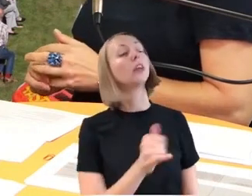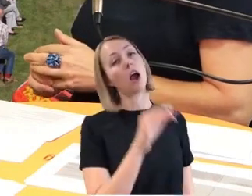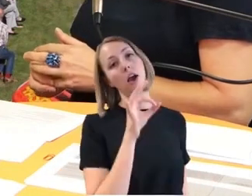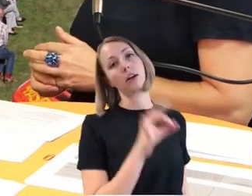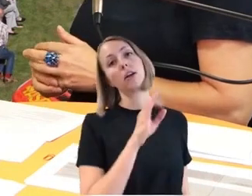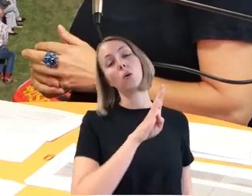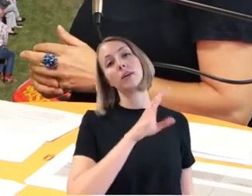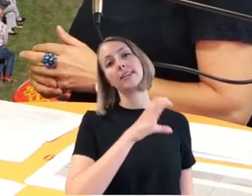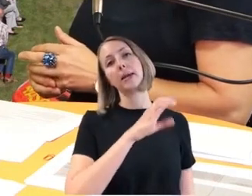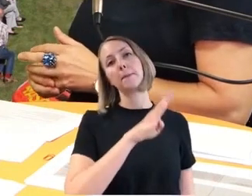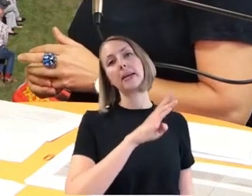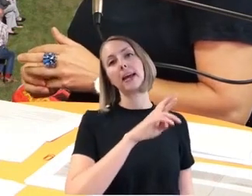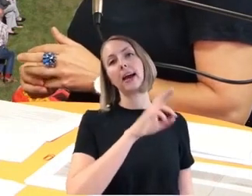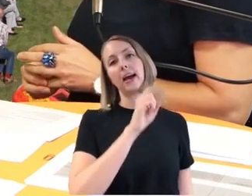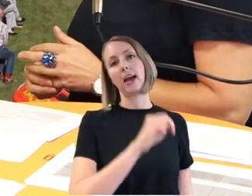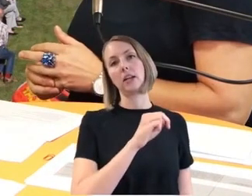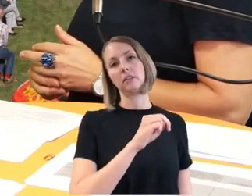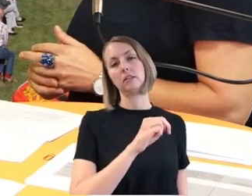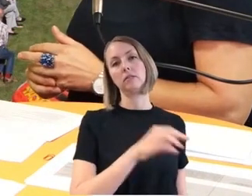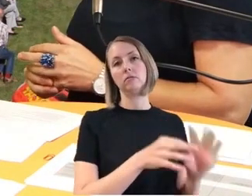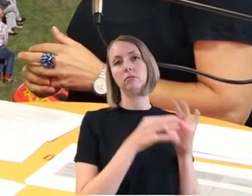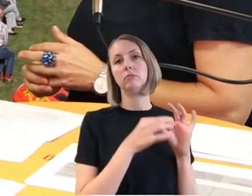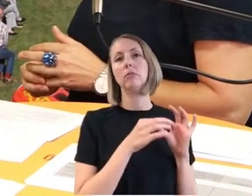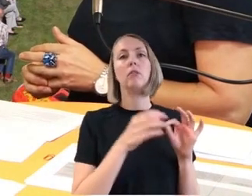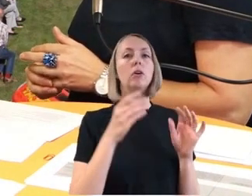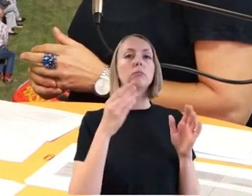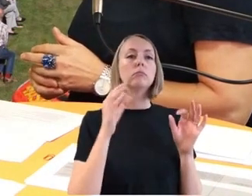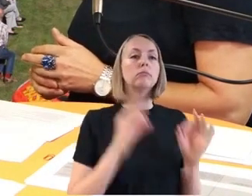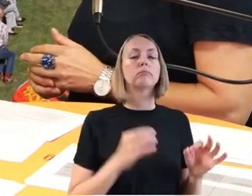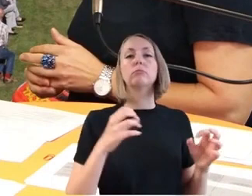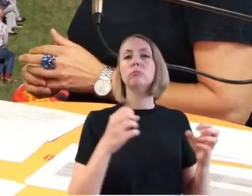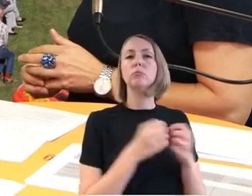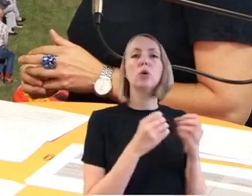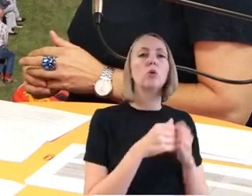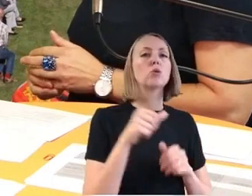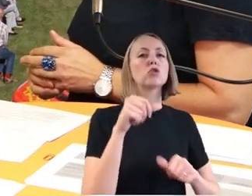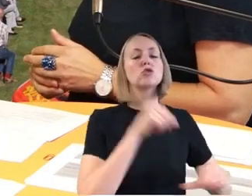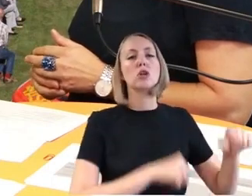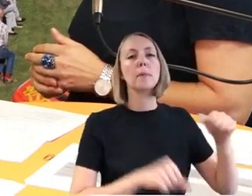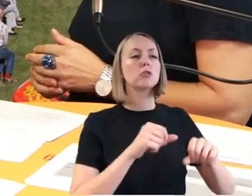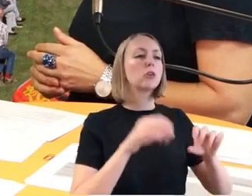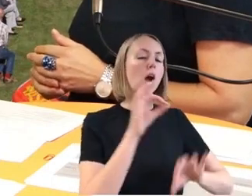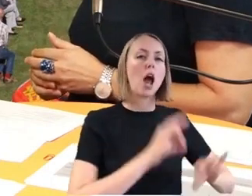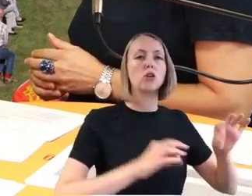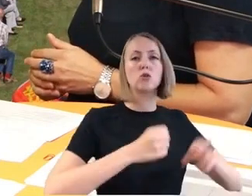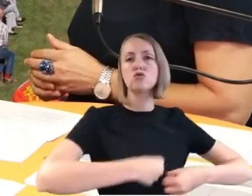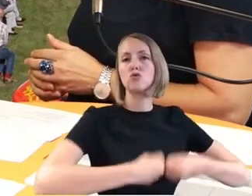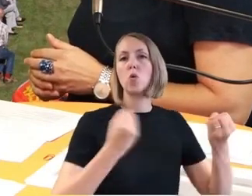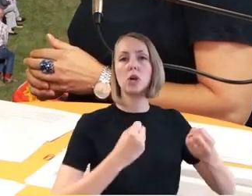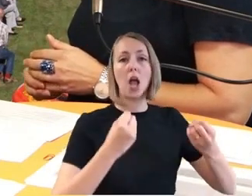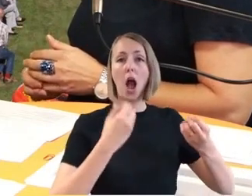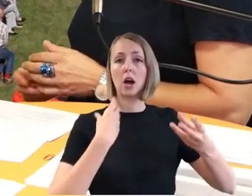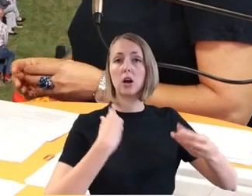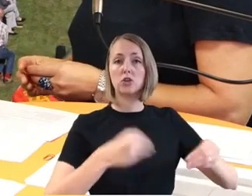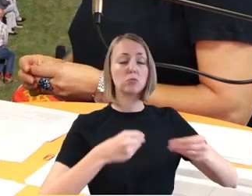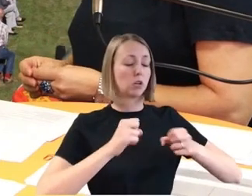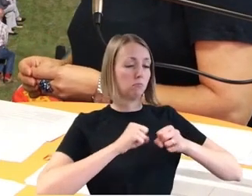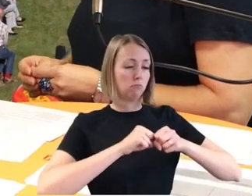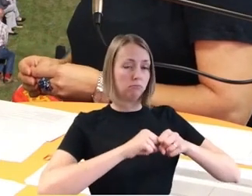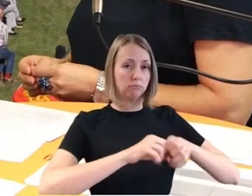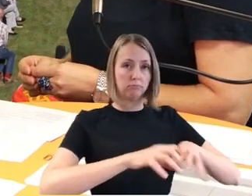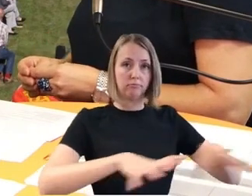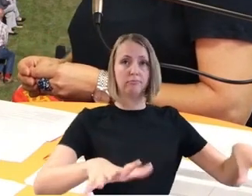ein ereignis mit einer freisetzung einer chemischen biologischen radiologischen oder nuklearen substanz ist sehr dynamisch